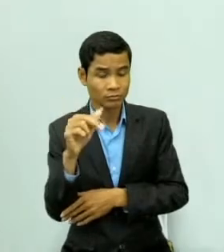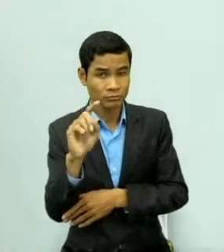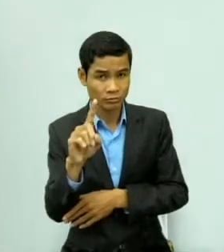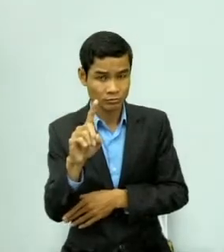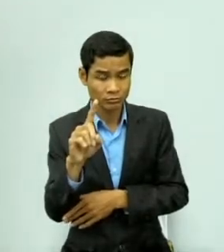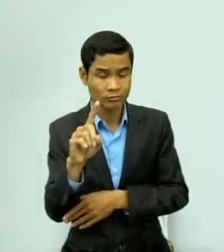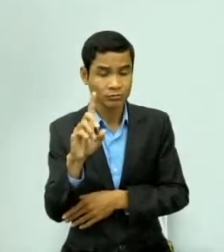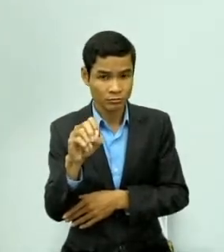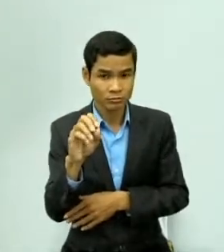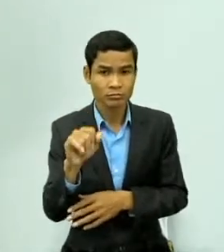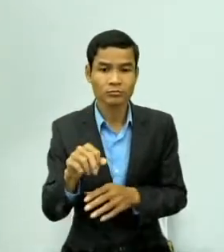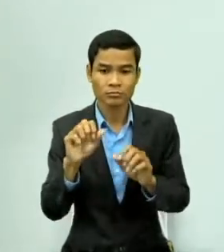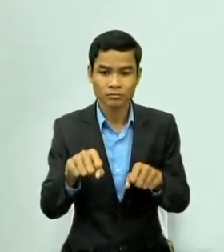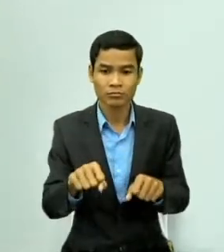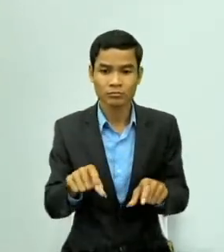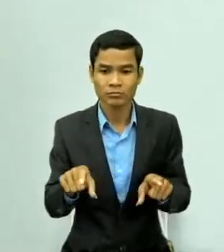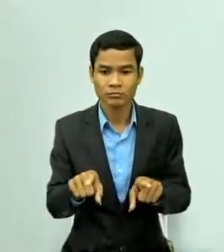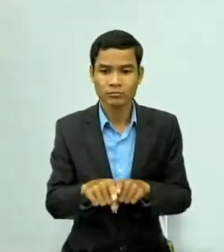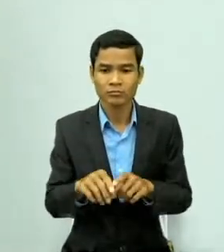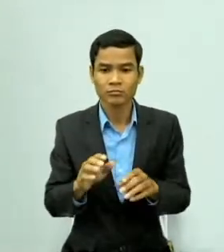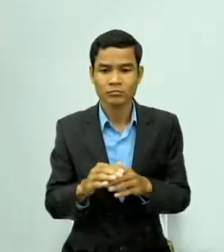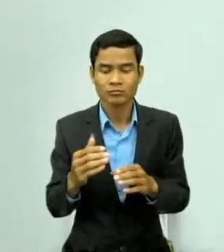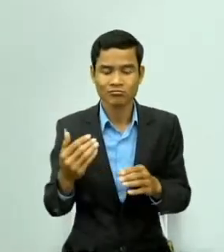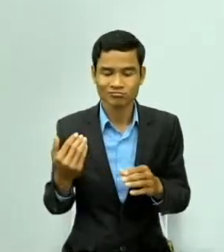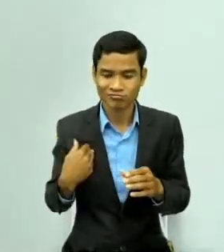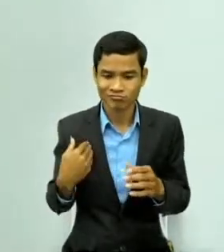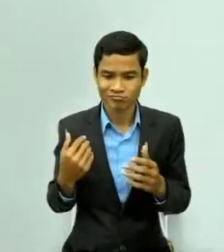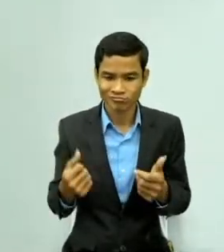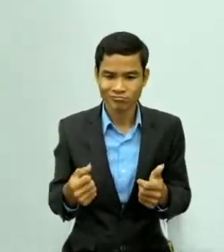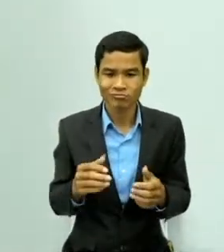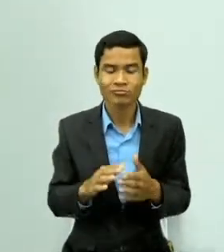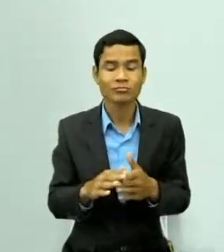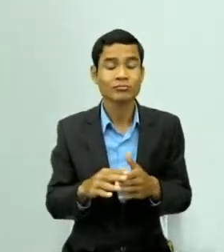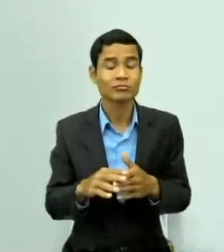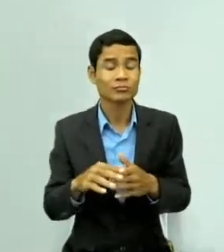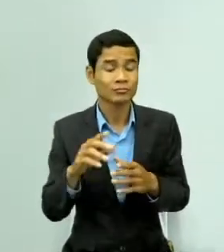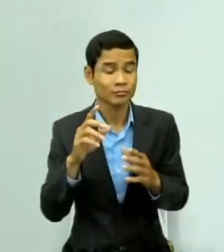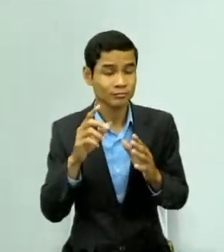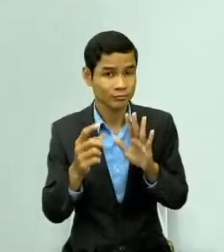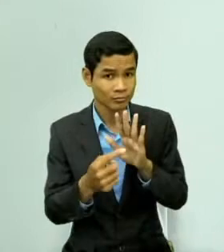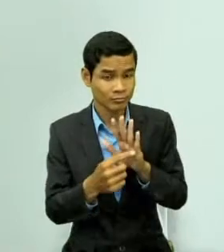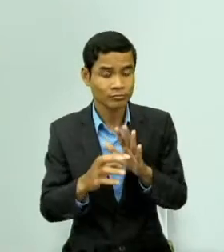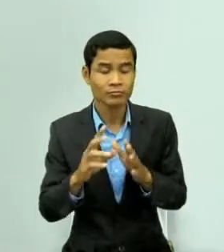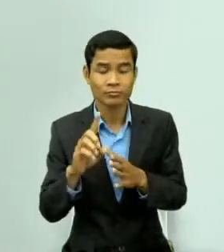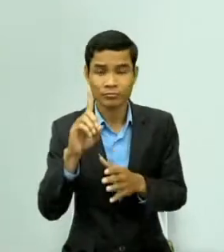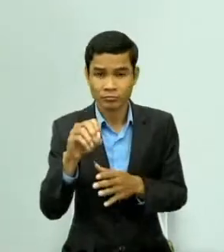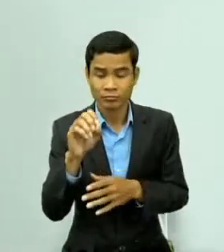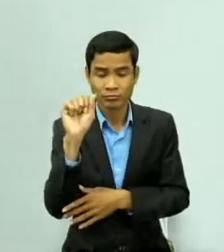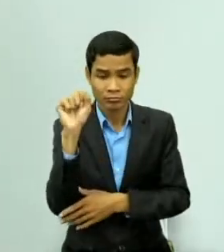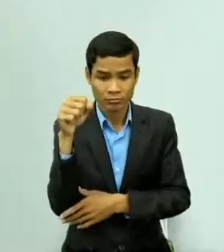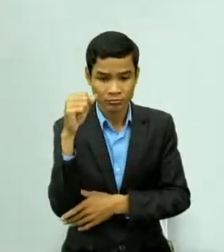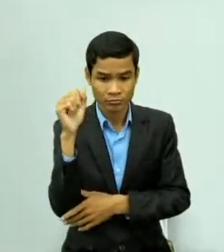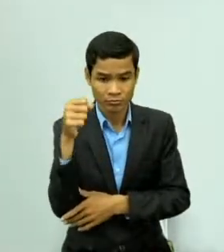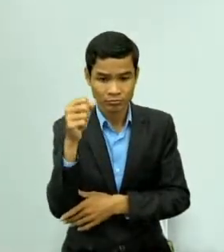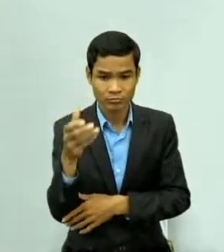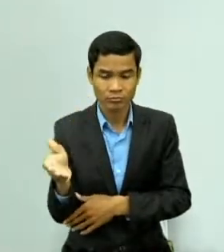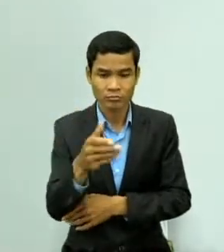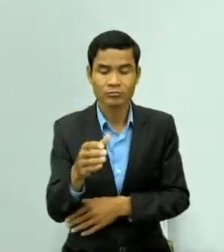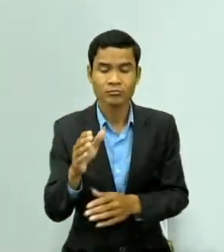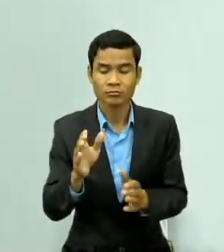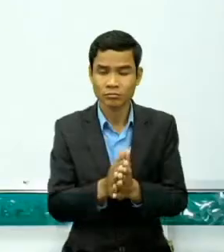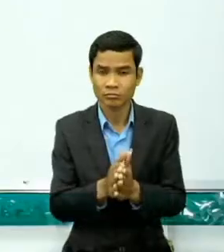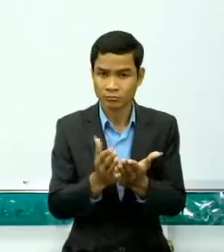អឺចាអញ្ចឹងស្រាក់អឺរបស់យើងអ្នកគ្រូប្រាប់ម្ដងទៀតគឺមាន10ចលនាកូនណាចាអញ្ចឹងកូនកូនទុកសិភើ